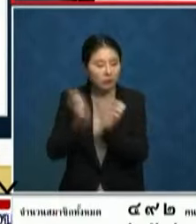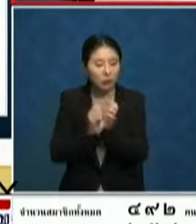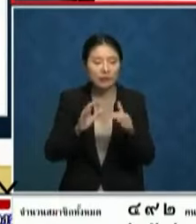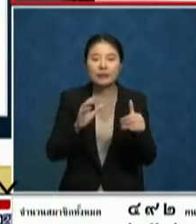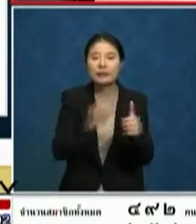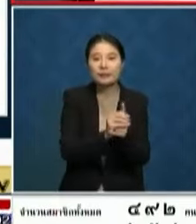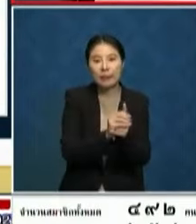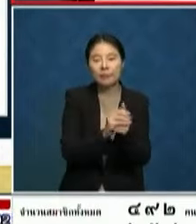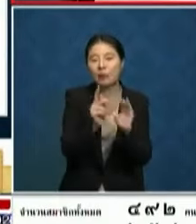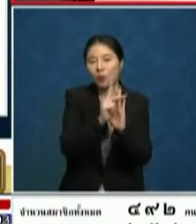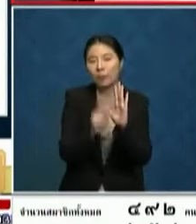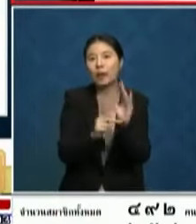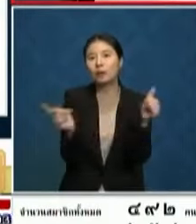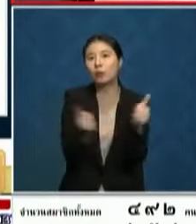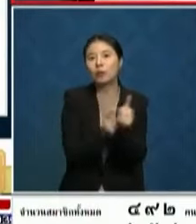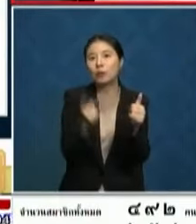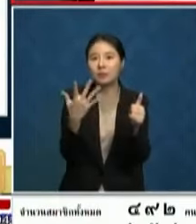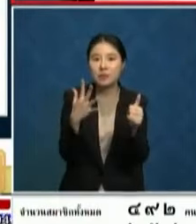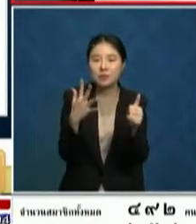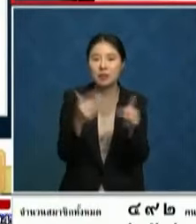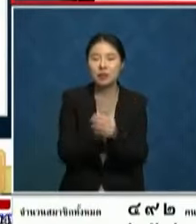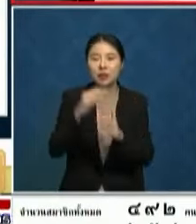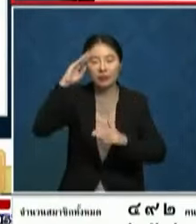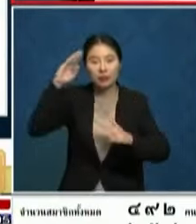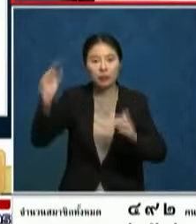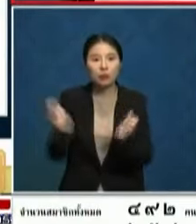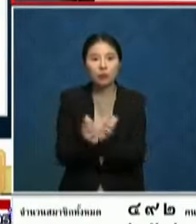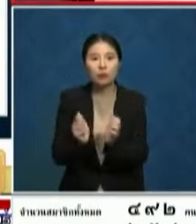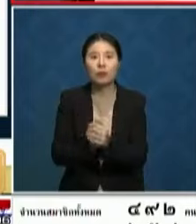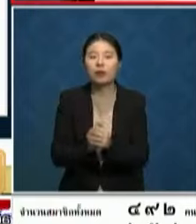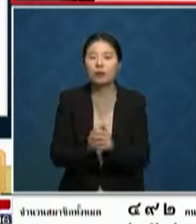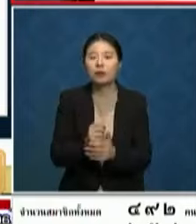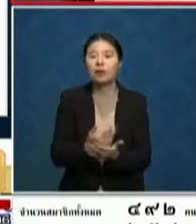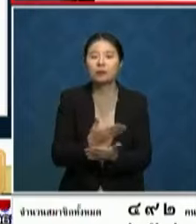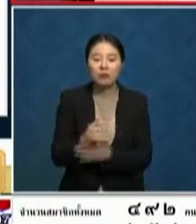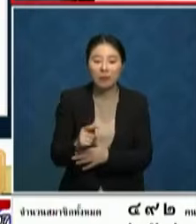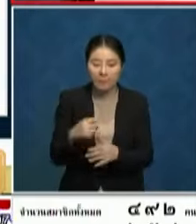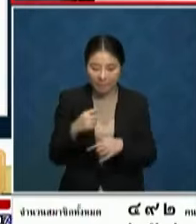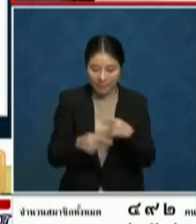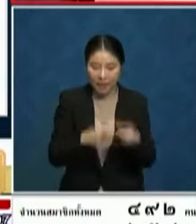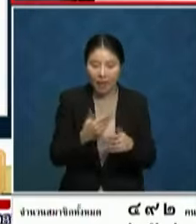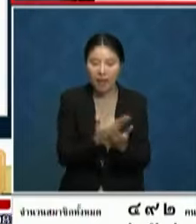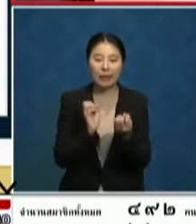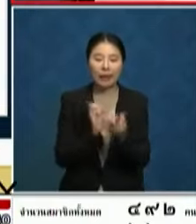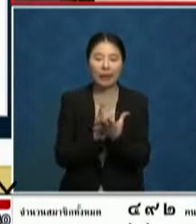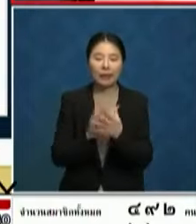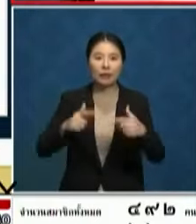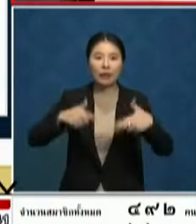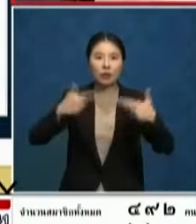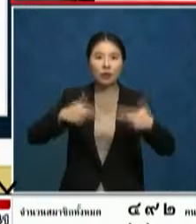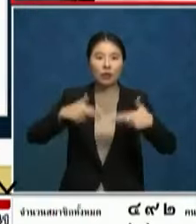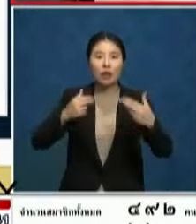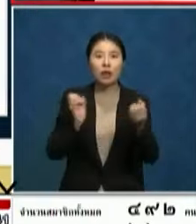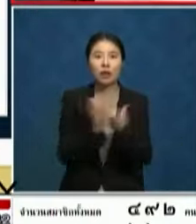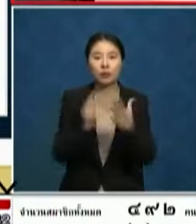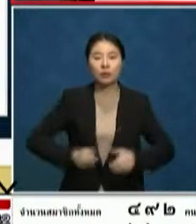พราะเป็นเจ้าของตลาด ใช่มันเป็นที่ของผมอ่ะใช่ไหมทำไมคุณต้องมาโวยวาย ทำไมตลาดคุณก็ต้องให้เขาถ่ายรูปสิเขาจะ